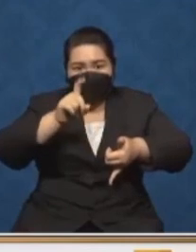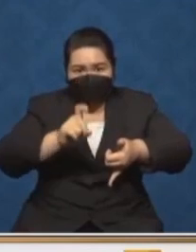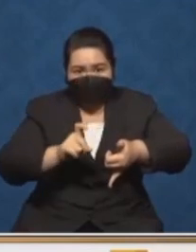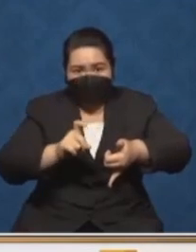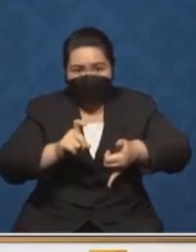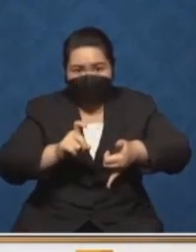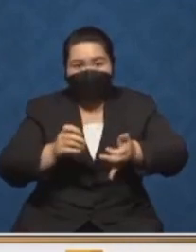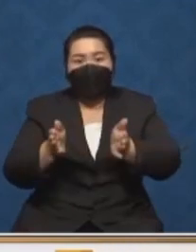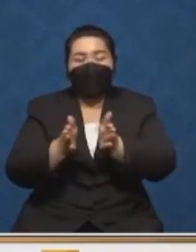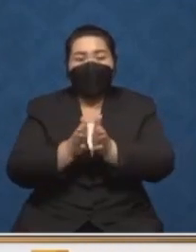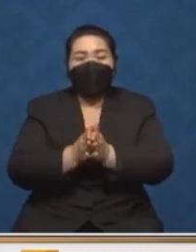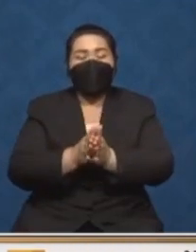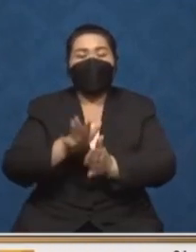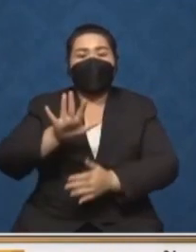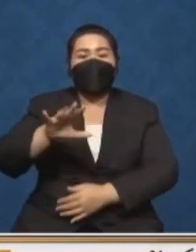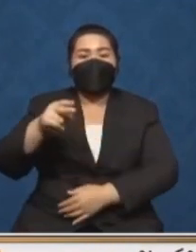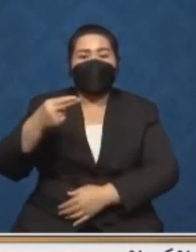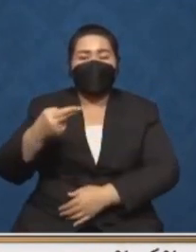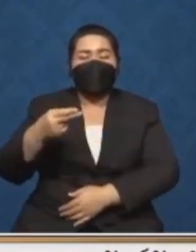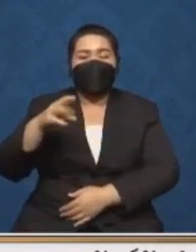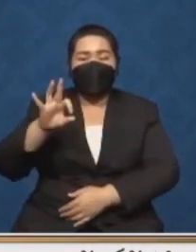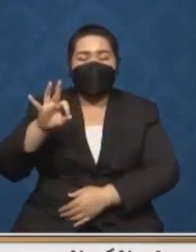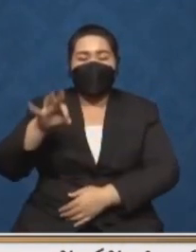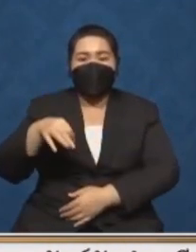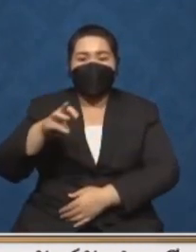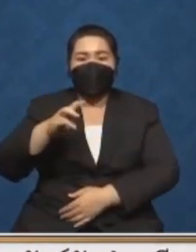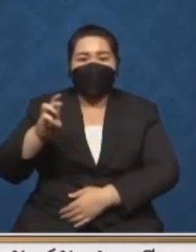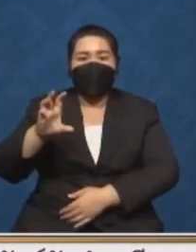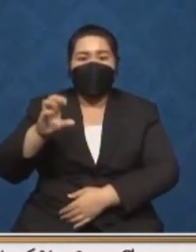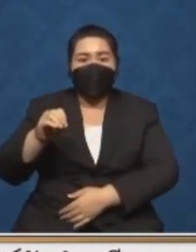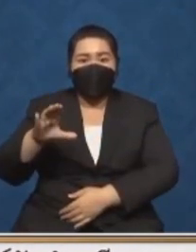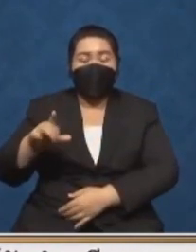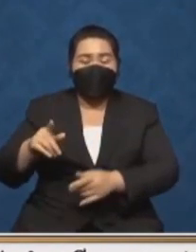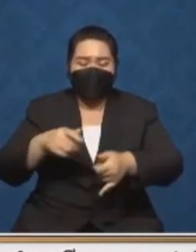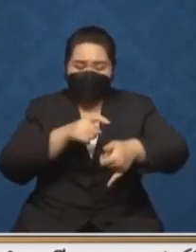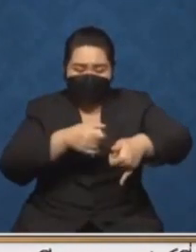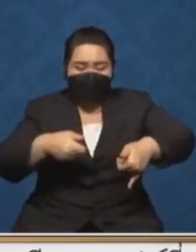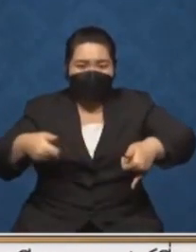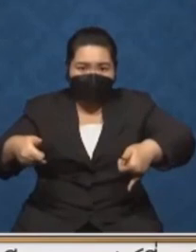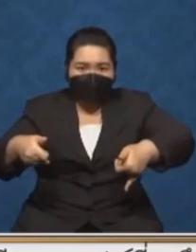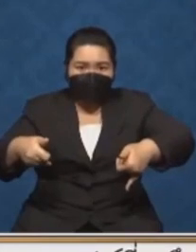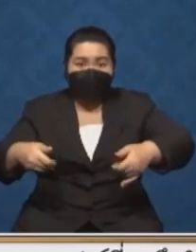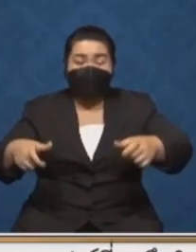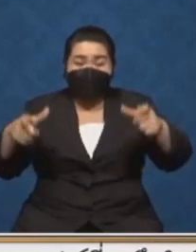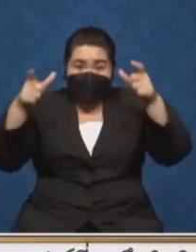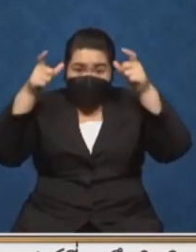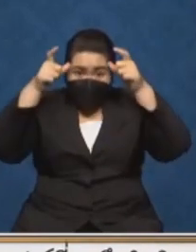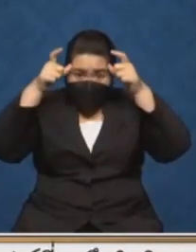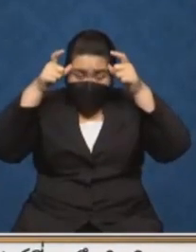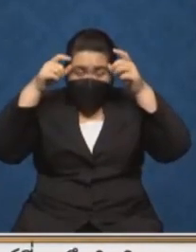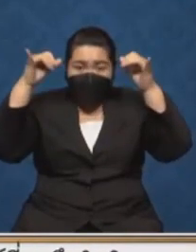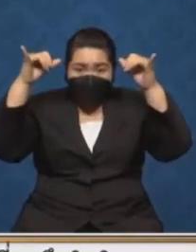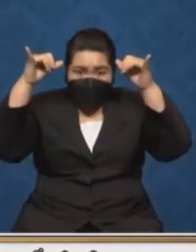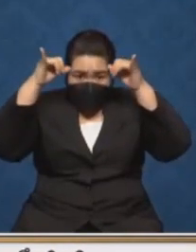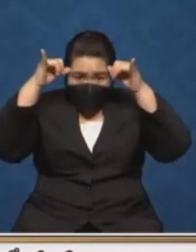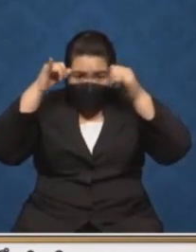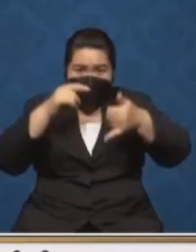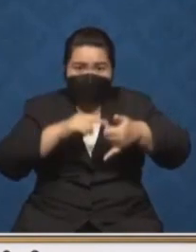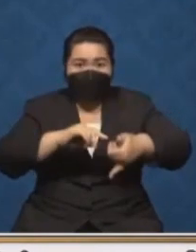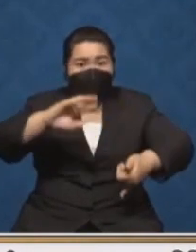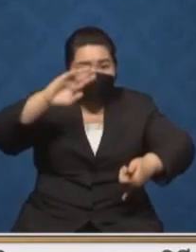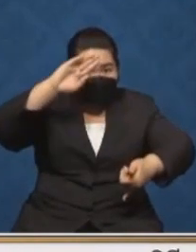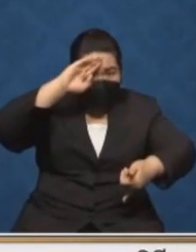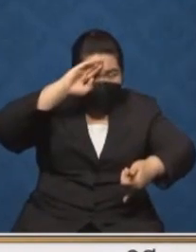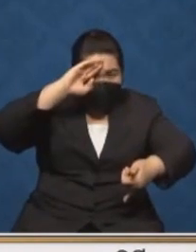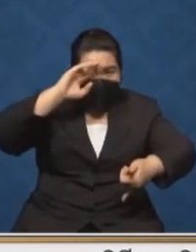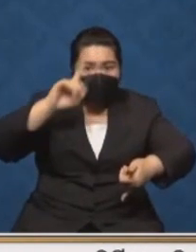59,665 ตัวมีโคกระบือที่ล้มป่วย และตายบ้าง